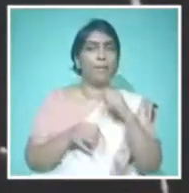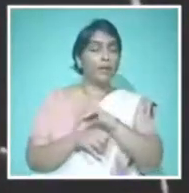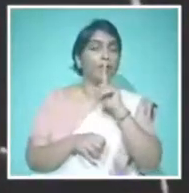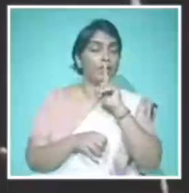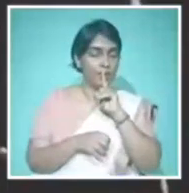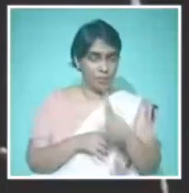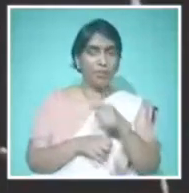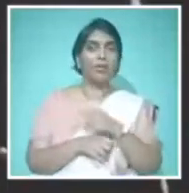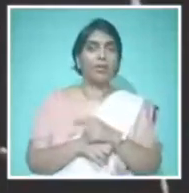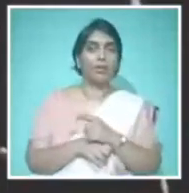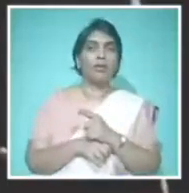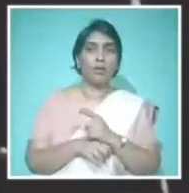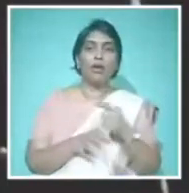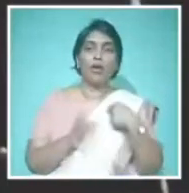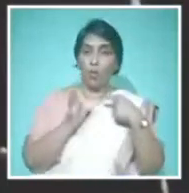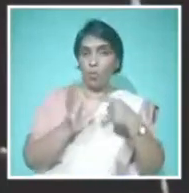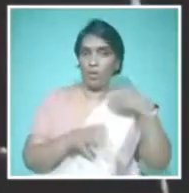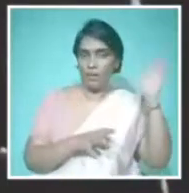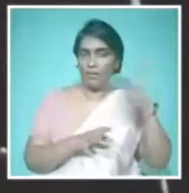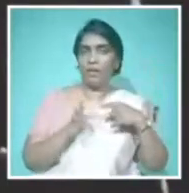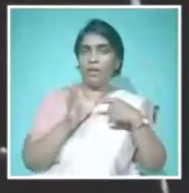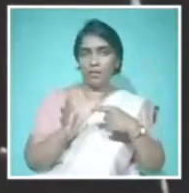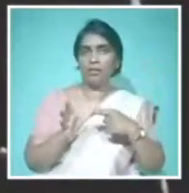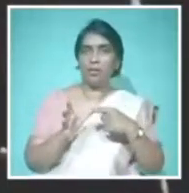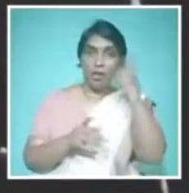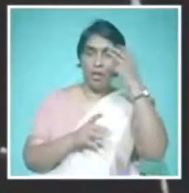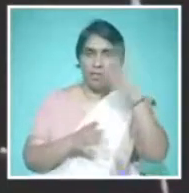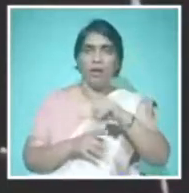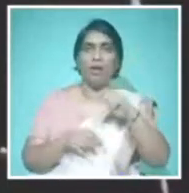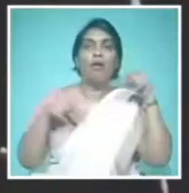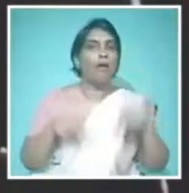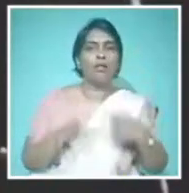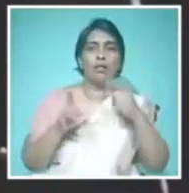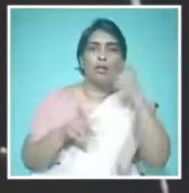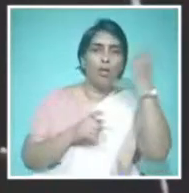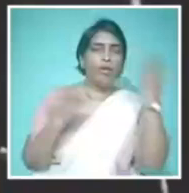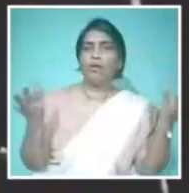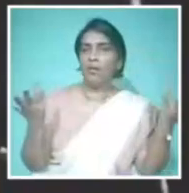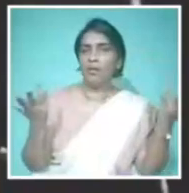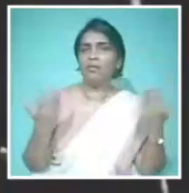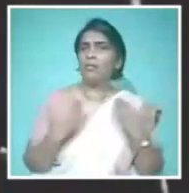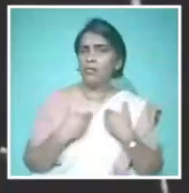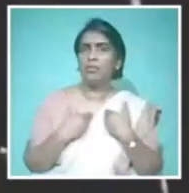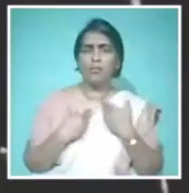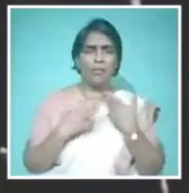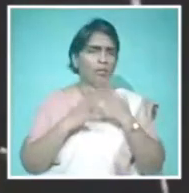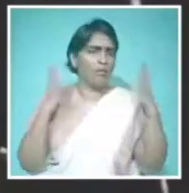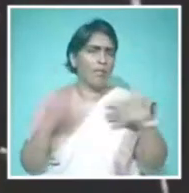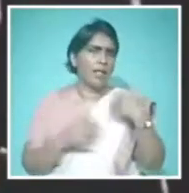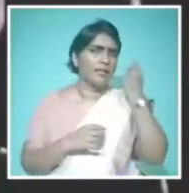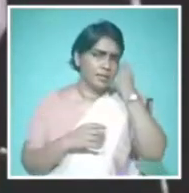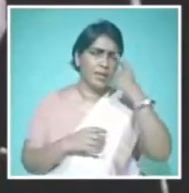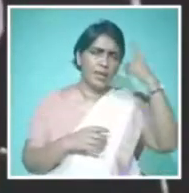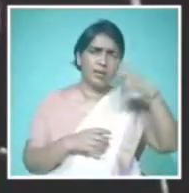itu pasti kuwa, abila utar dengan kili orang lain beli, beli bandu hoi lebal lah, aderat soal beli makna, mata, dari sakit tiye nama,